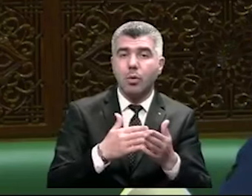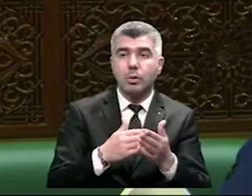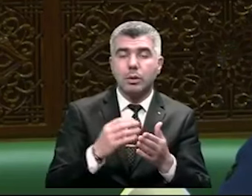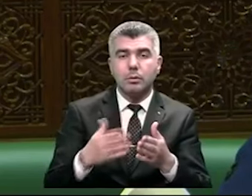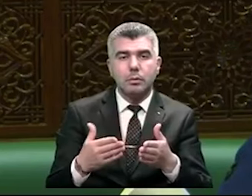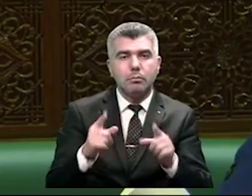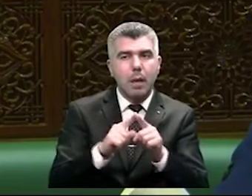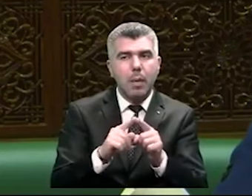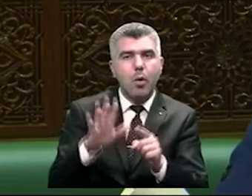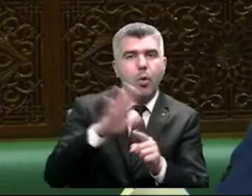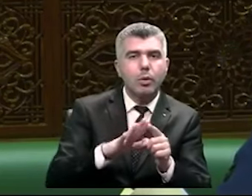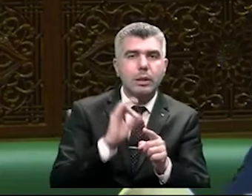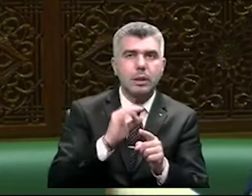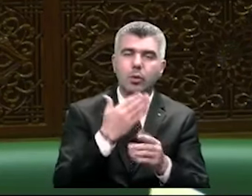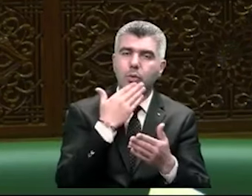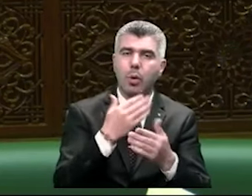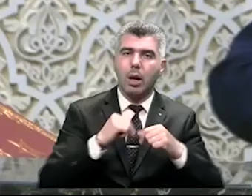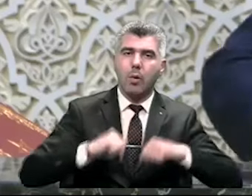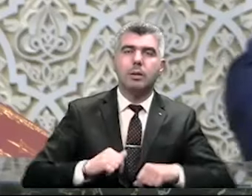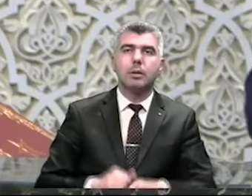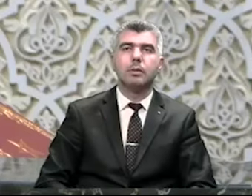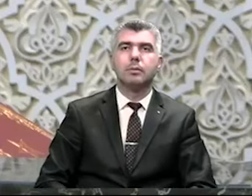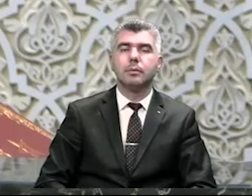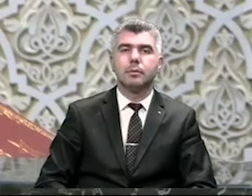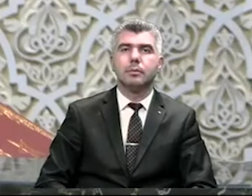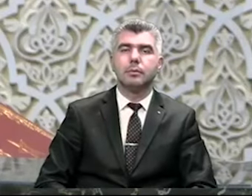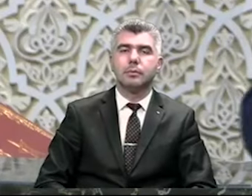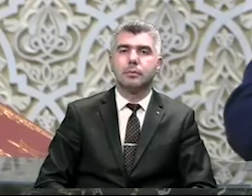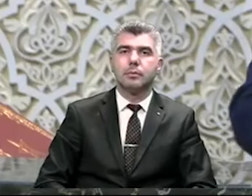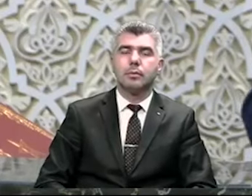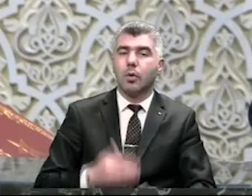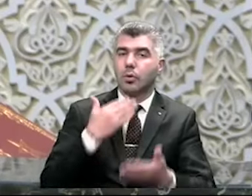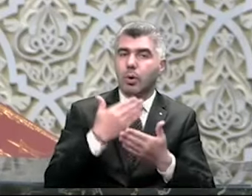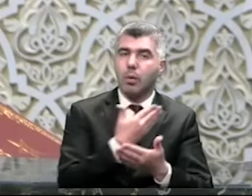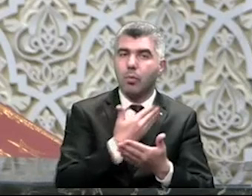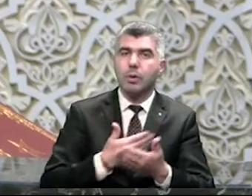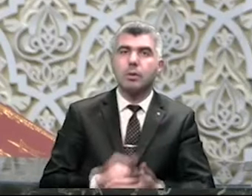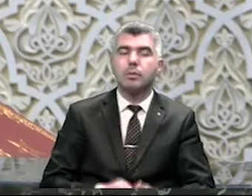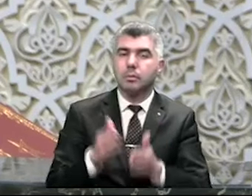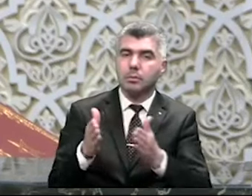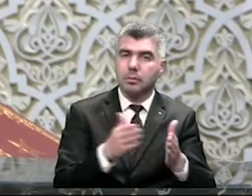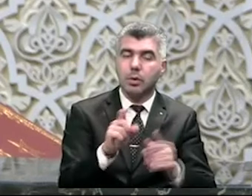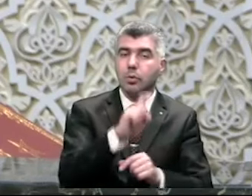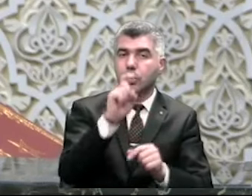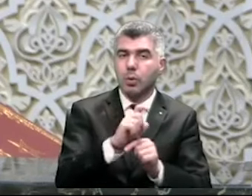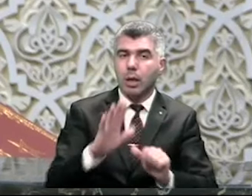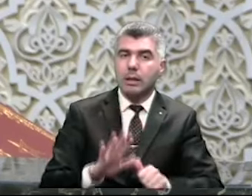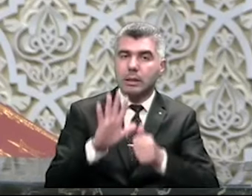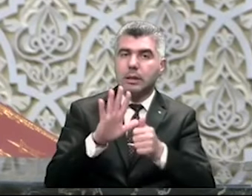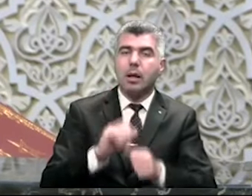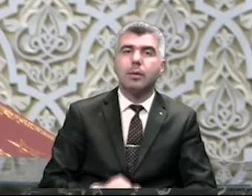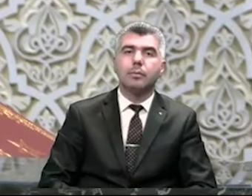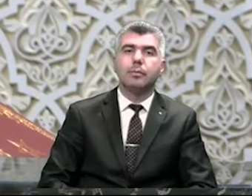ويستوعب المغاربه كاملين وشكرا السيد المستشار مترم نمر الى السؤال السادس